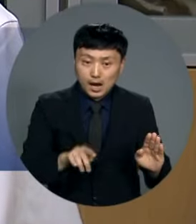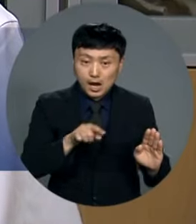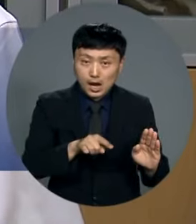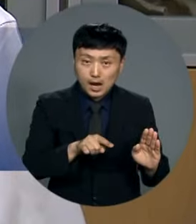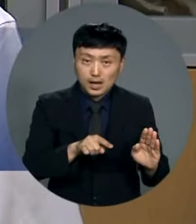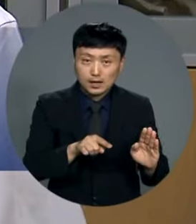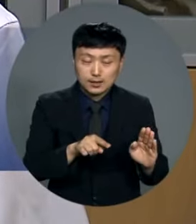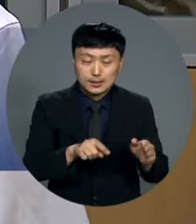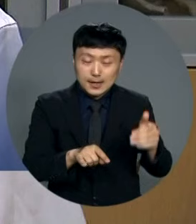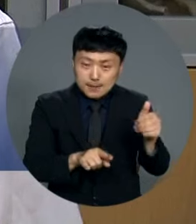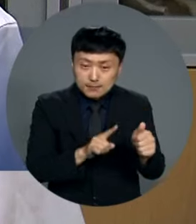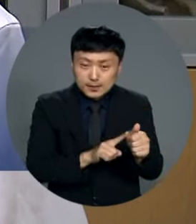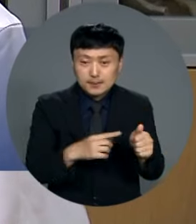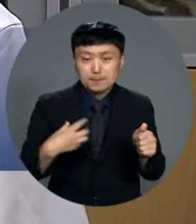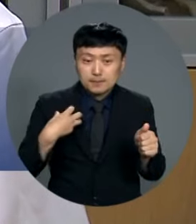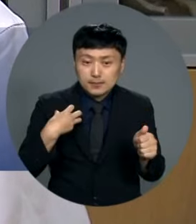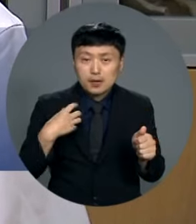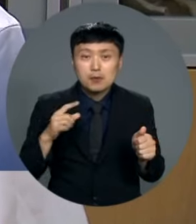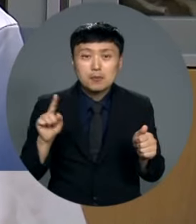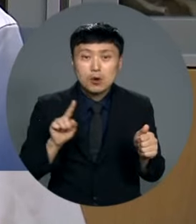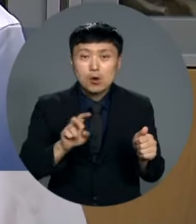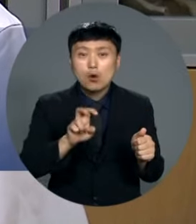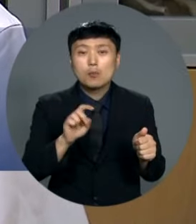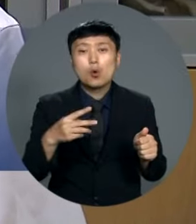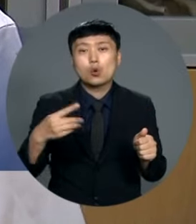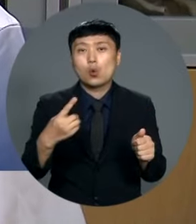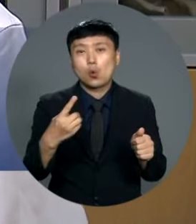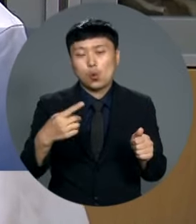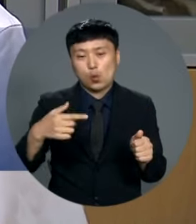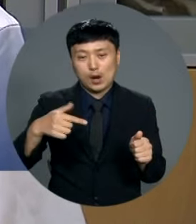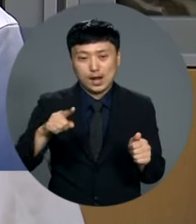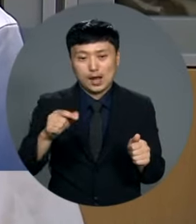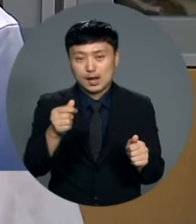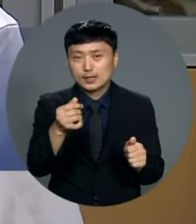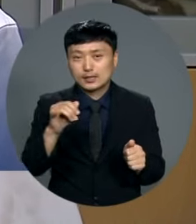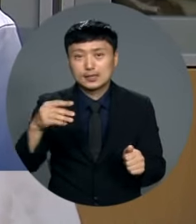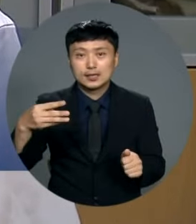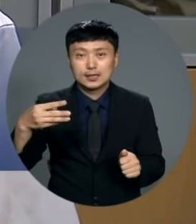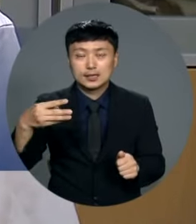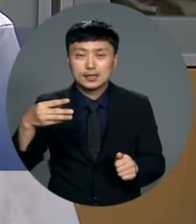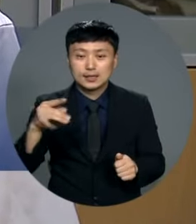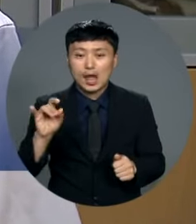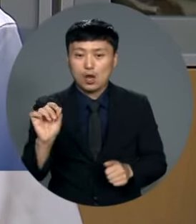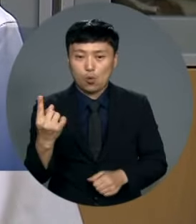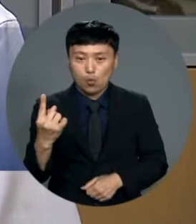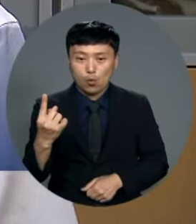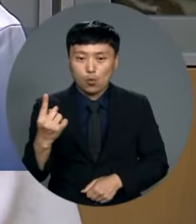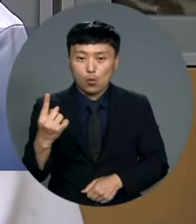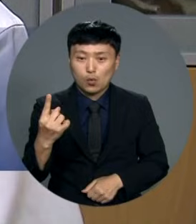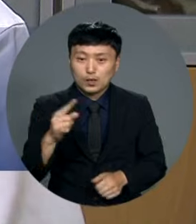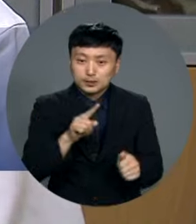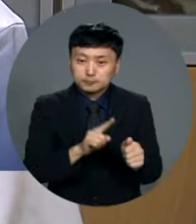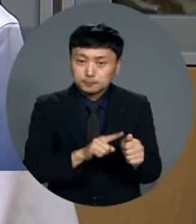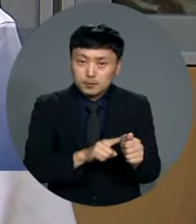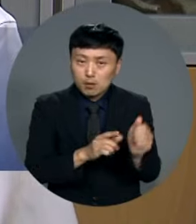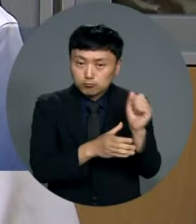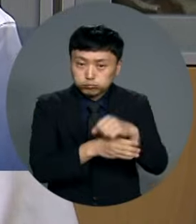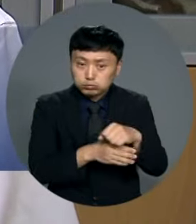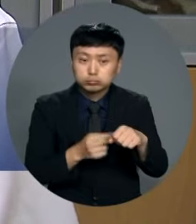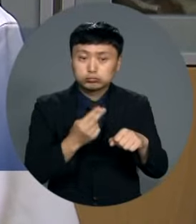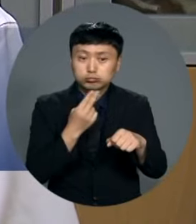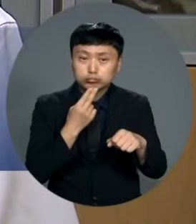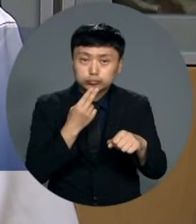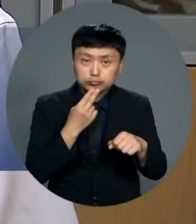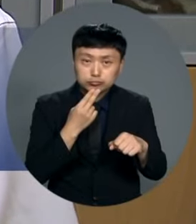관장 역할을 하고 있던 인물이 모로가 오입니다 그래서 모로가 히데오의